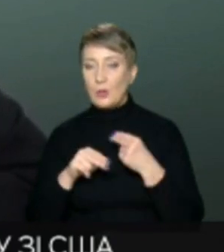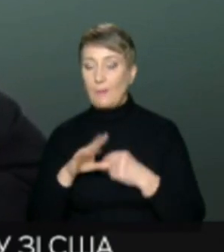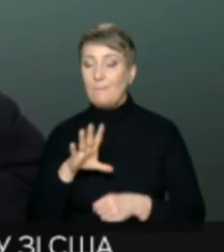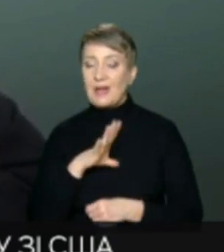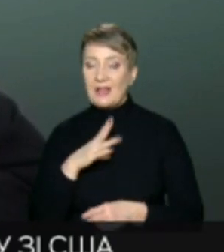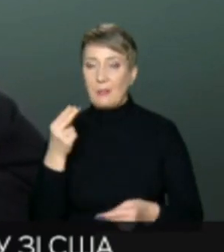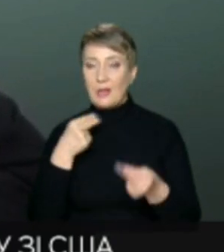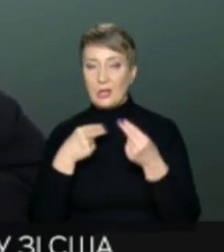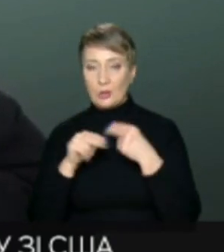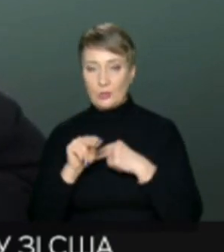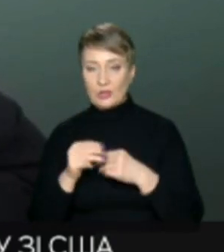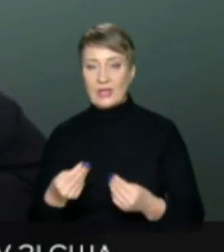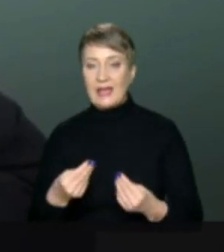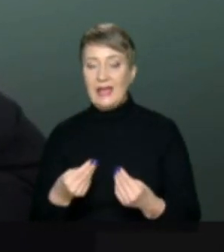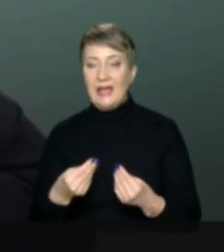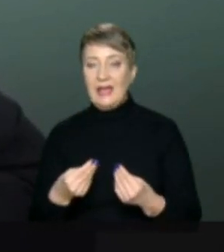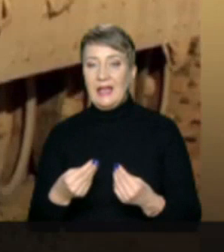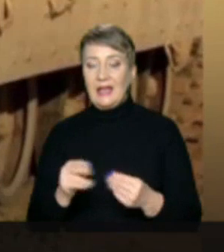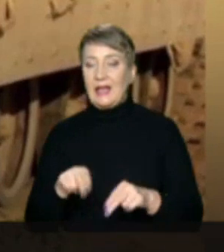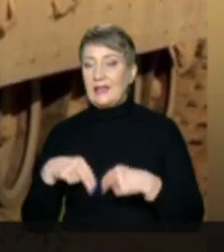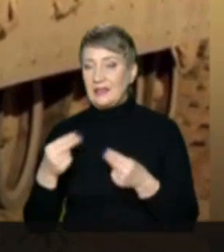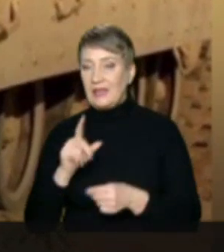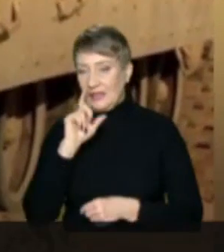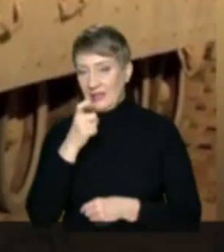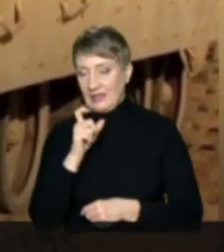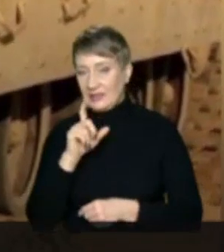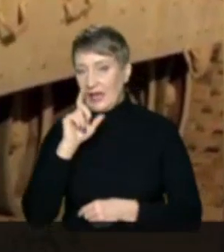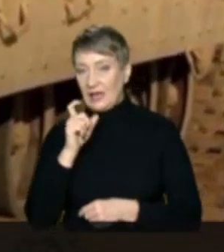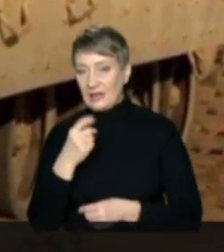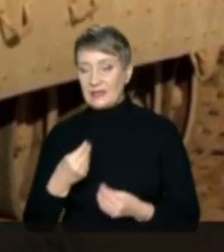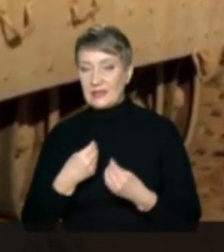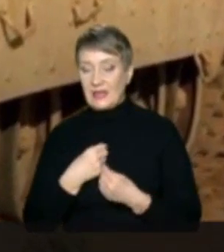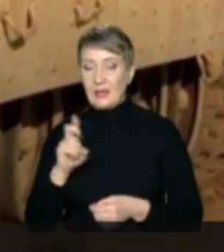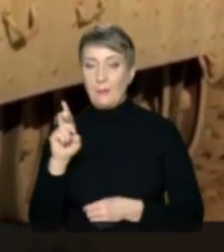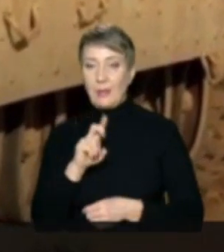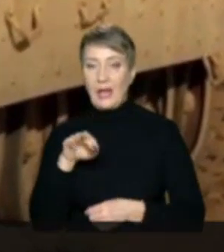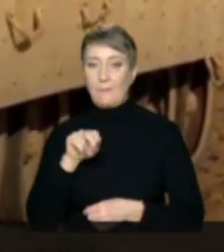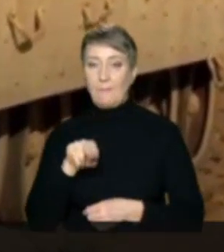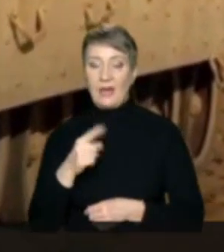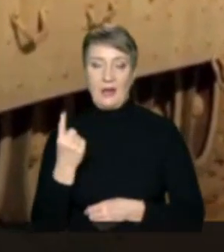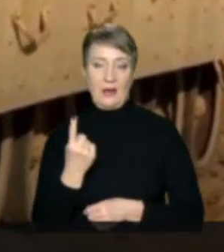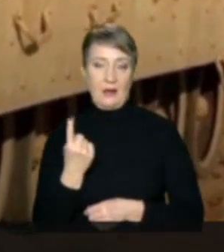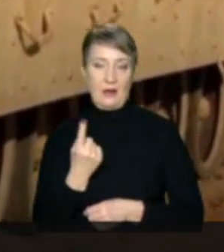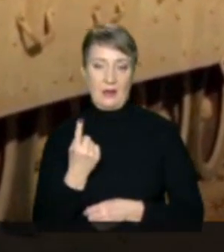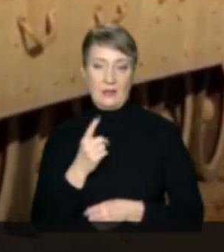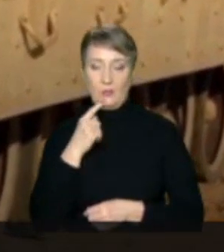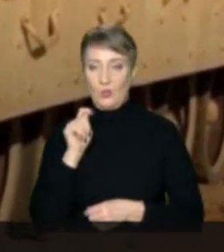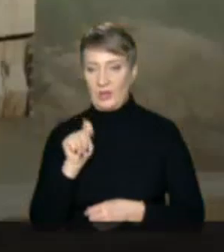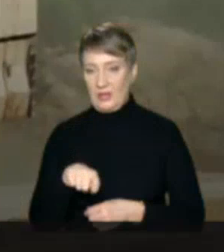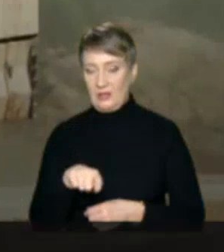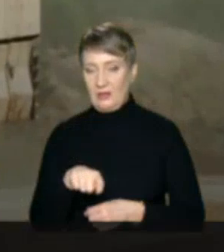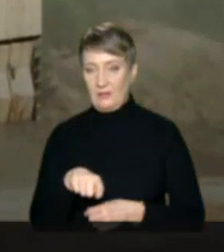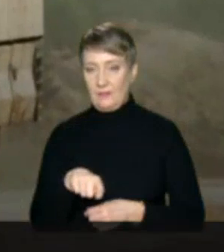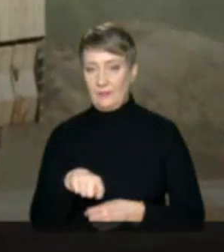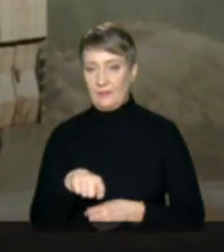эти Брэдли отдать, например, Греции, а Греция отдала бы вот те самые БМП-1 Украине, которыми